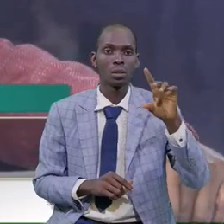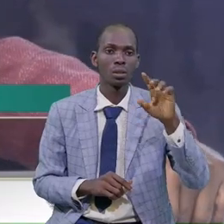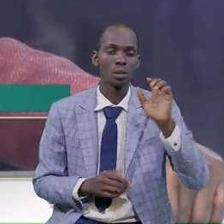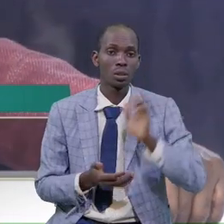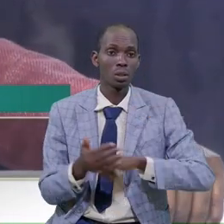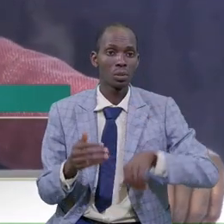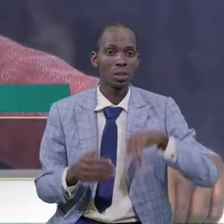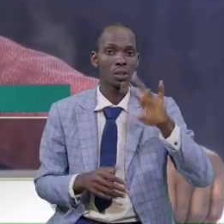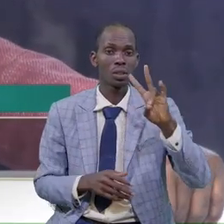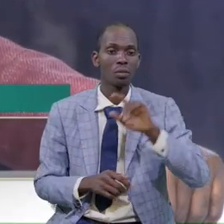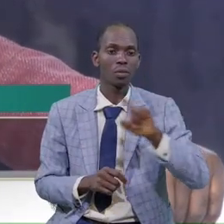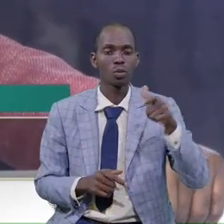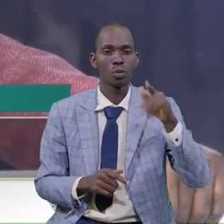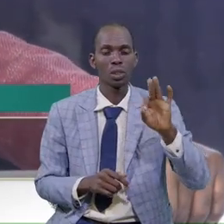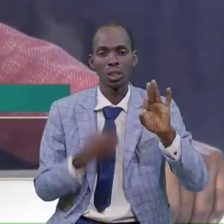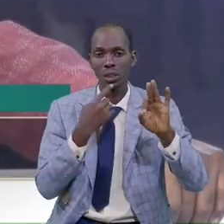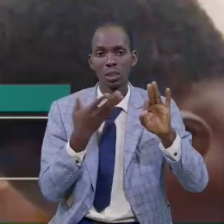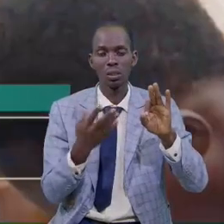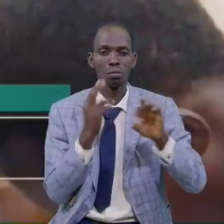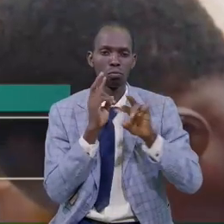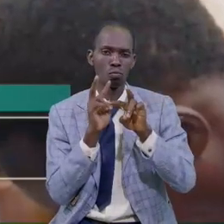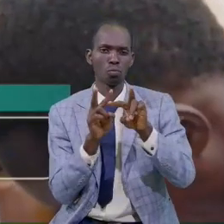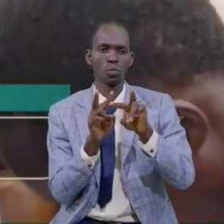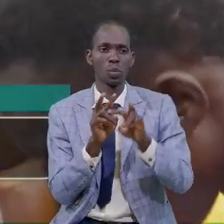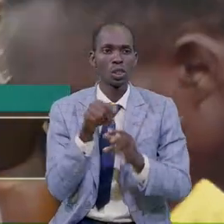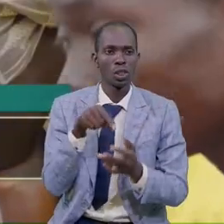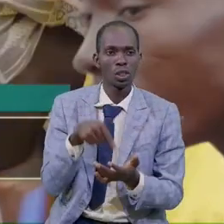Ecclésiaste, il dit seulement, « Voici ce que j'ai trouvé,